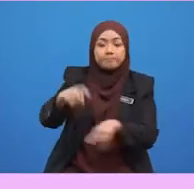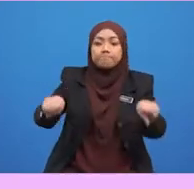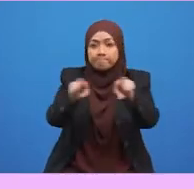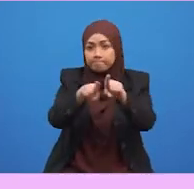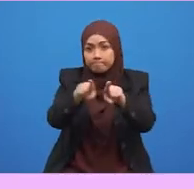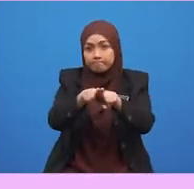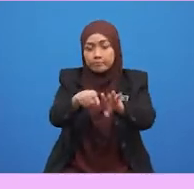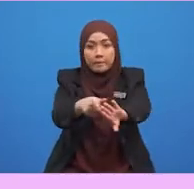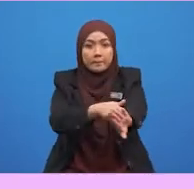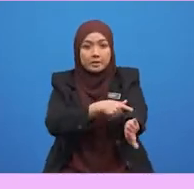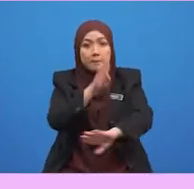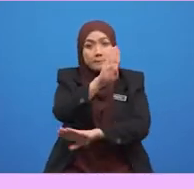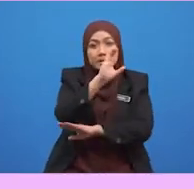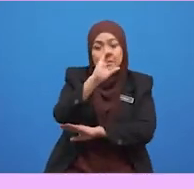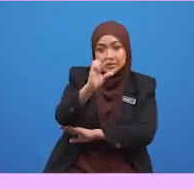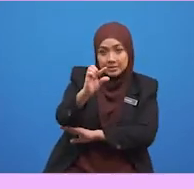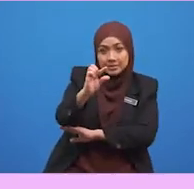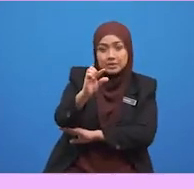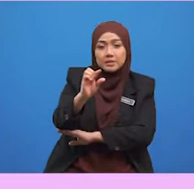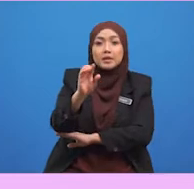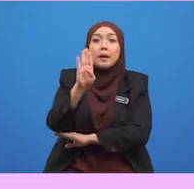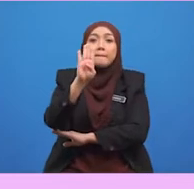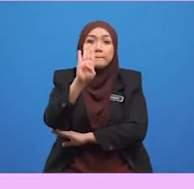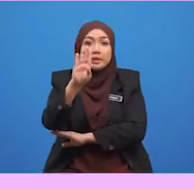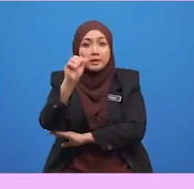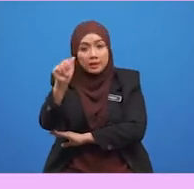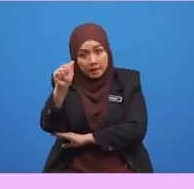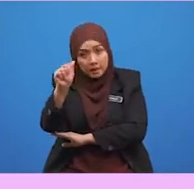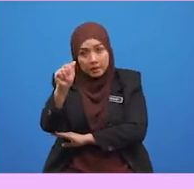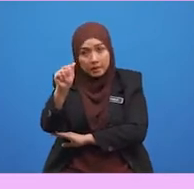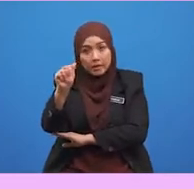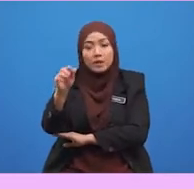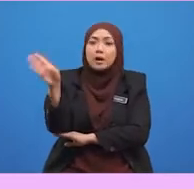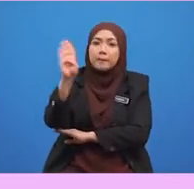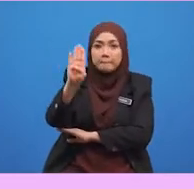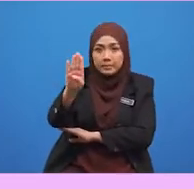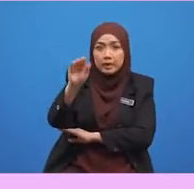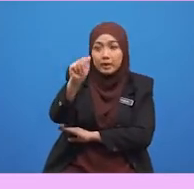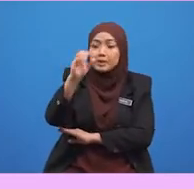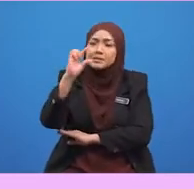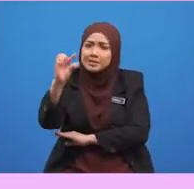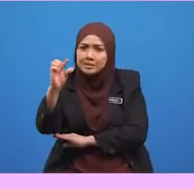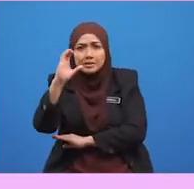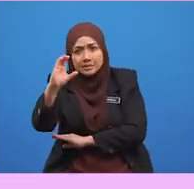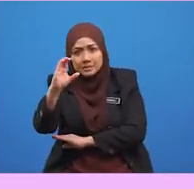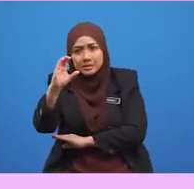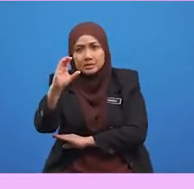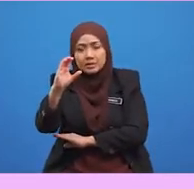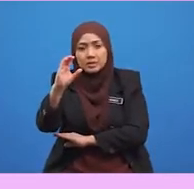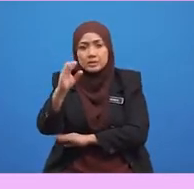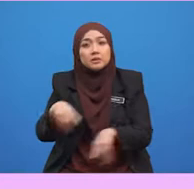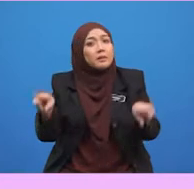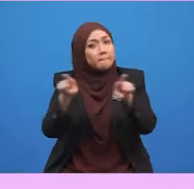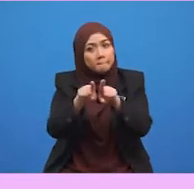sama dengan panjang BG sama dengan BA sama dengan AC sama